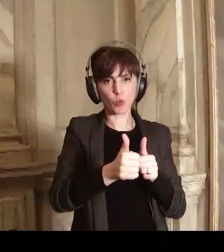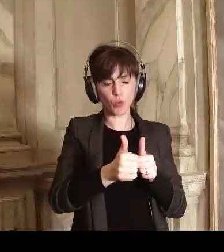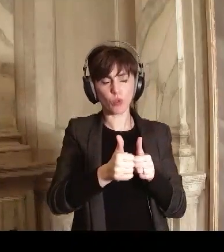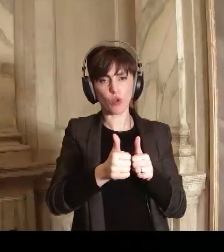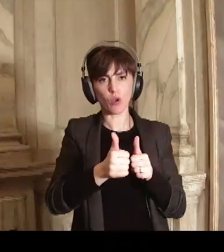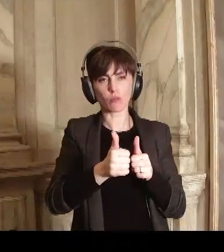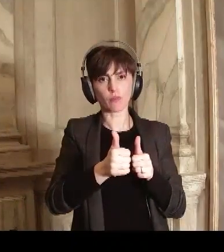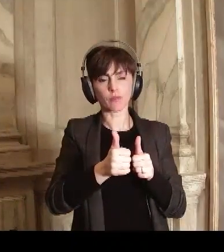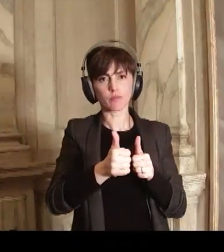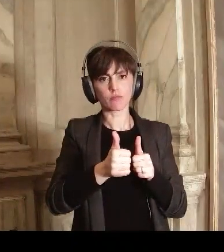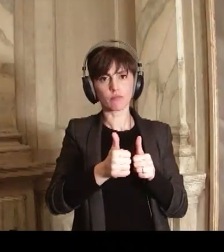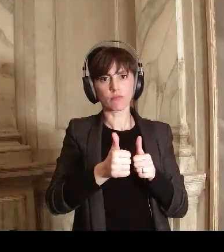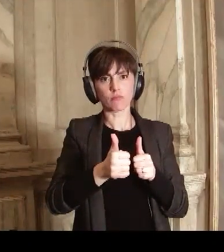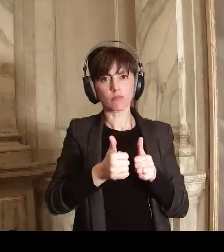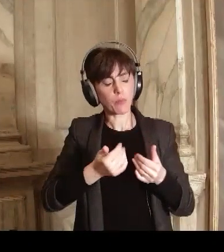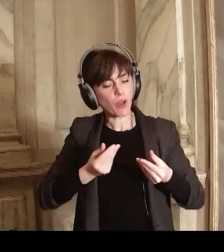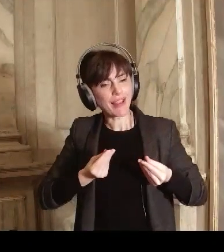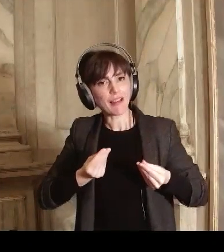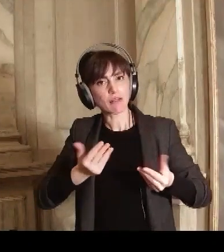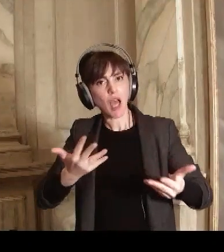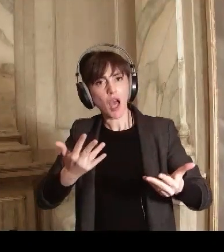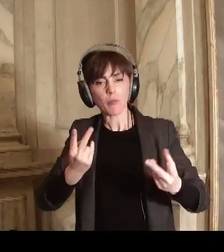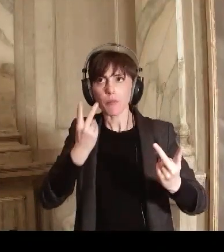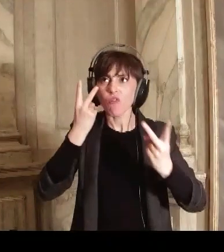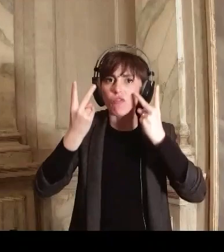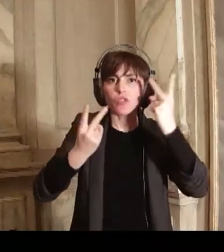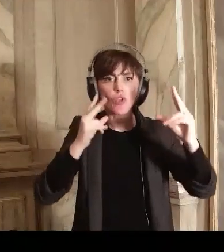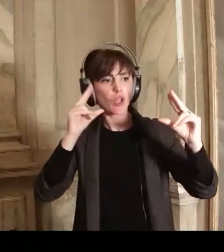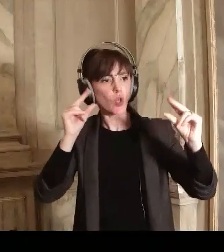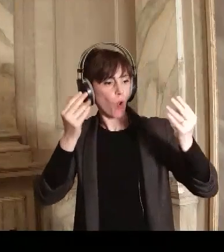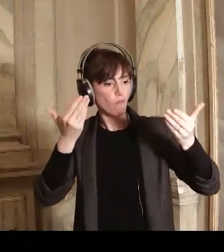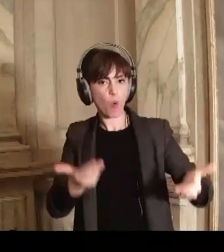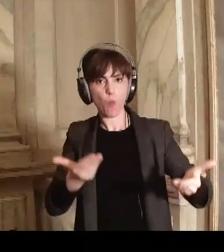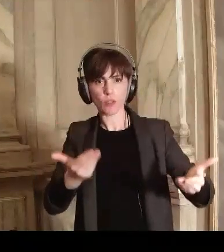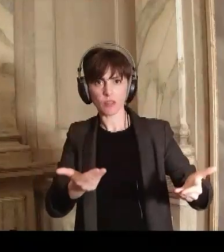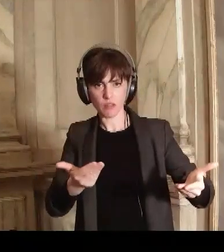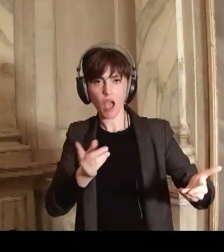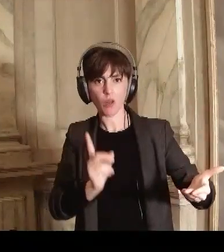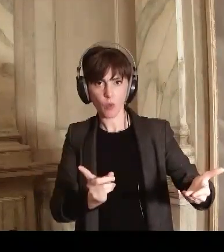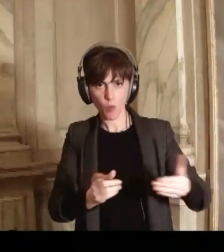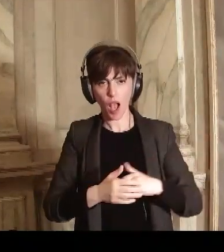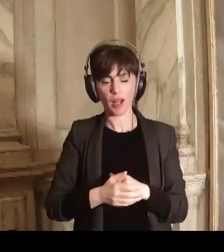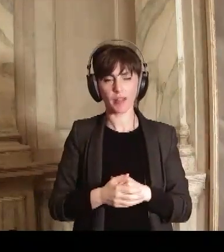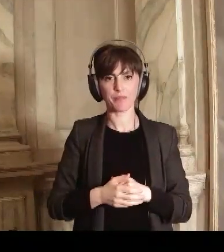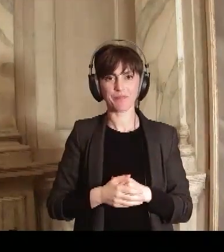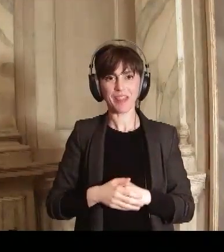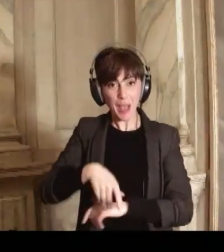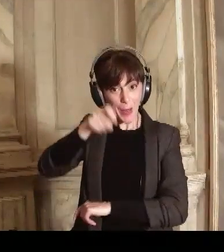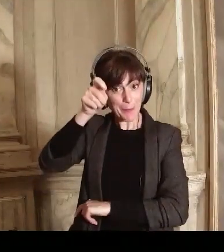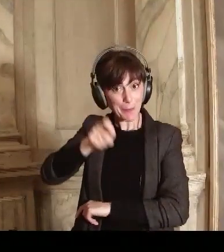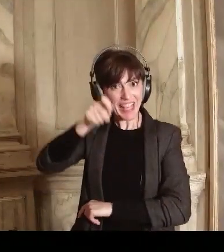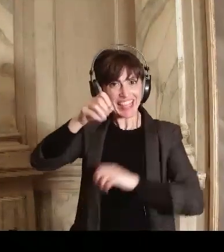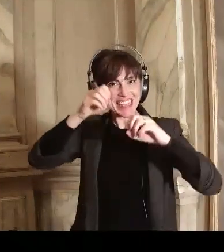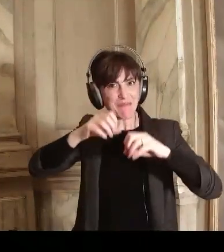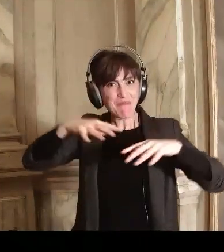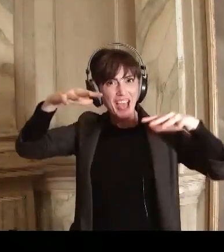sguardo pronto a rivelare l'inatteso del quotidiano. Dunque la bacchetta magica di Armando Punso rintraccia lo